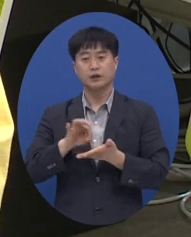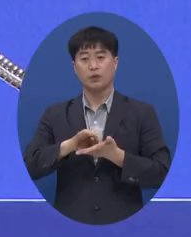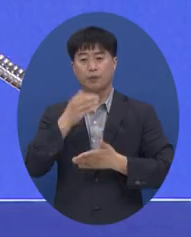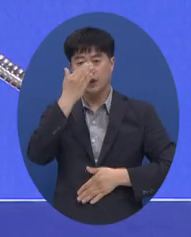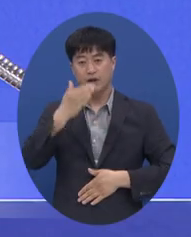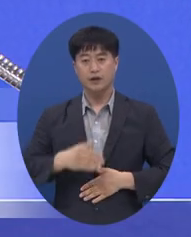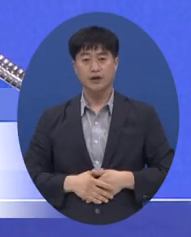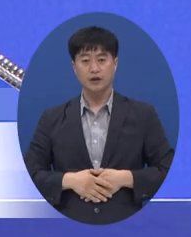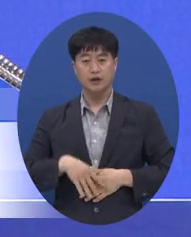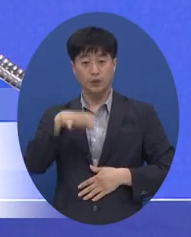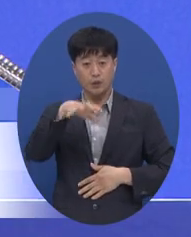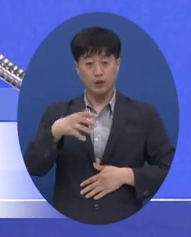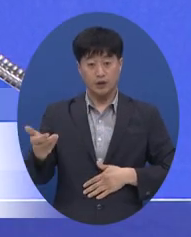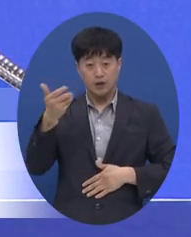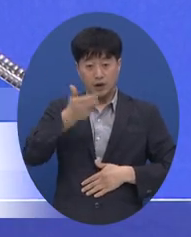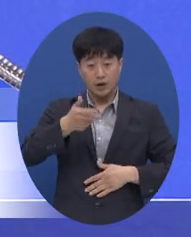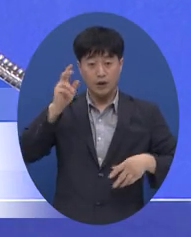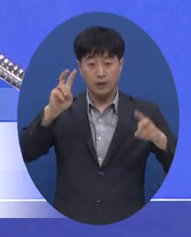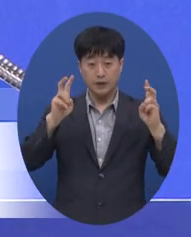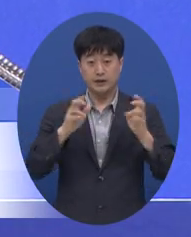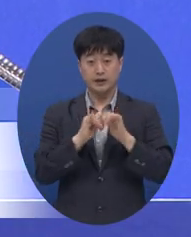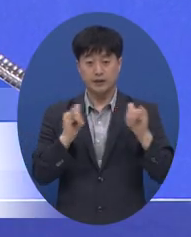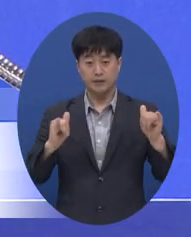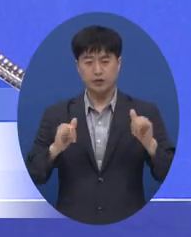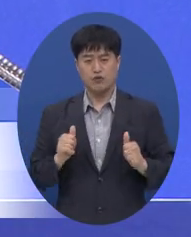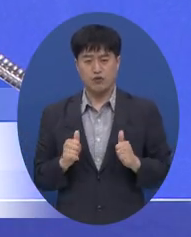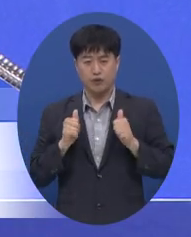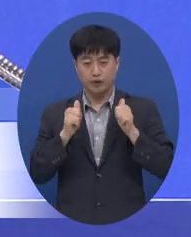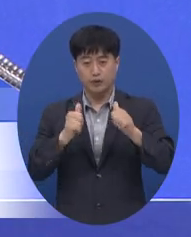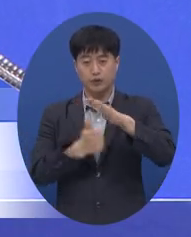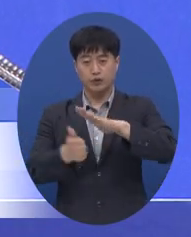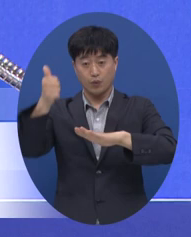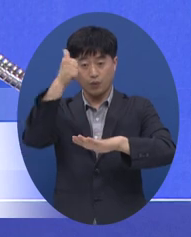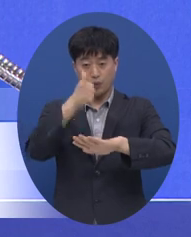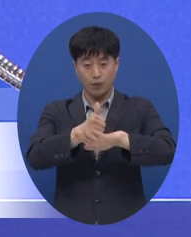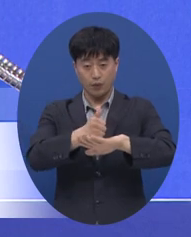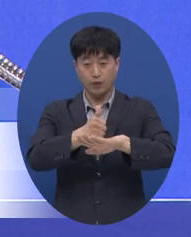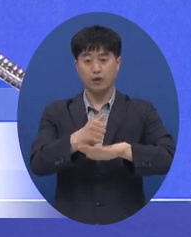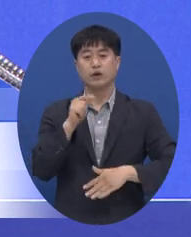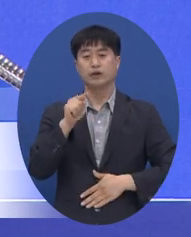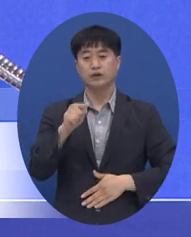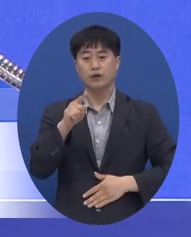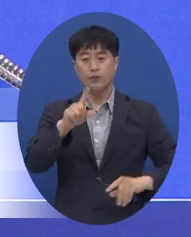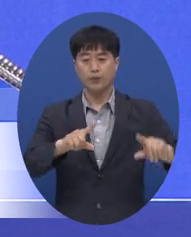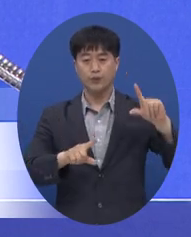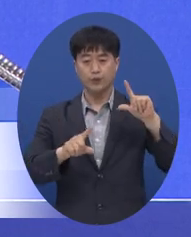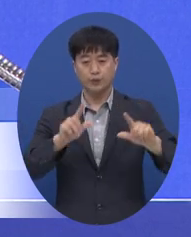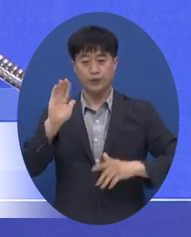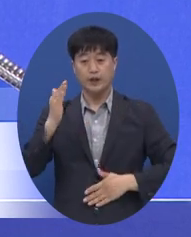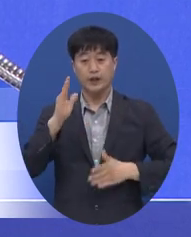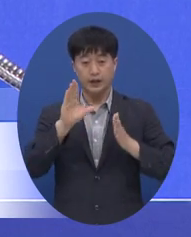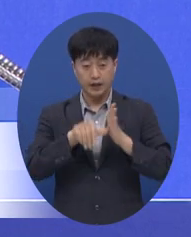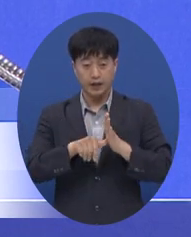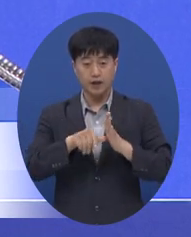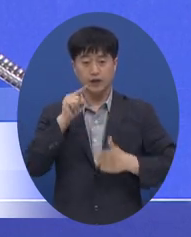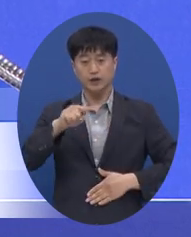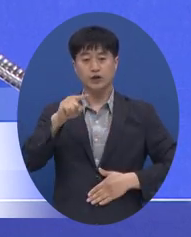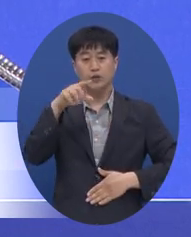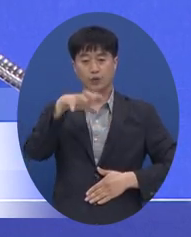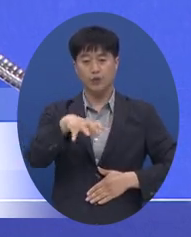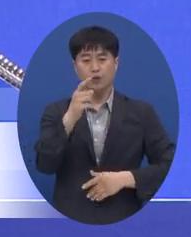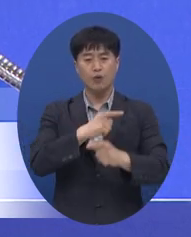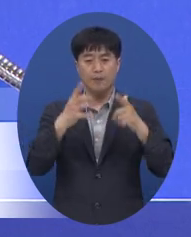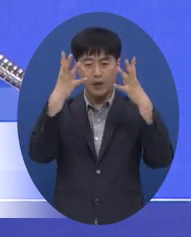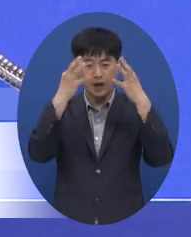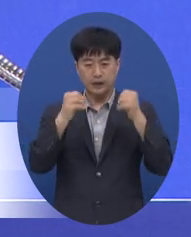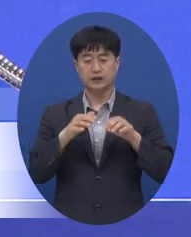있습니다. 여기에 입주한 기업인들이 열심히 하고 성공해서 나가는 그런 상황이 될때 이러한 공간은